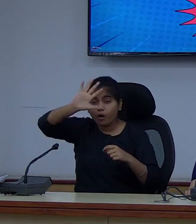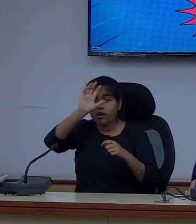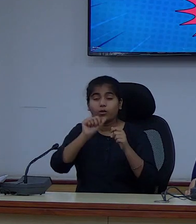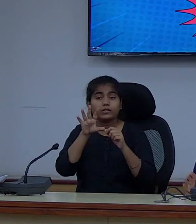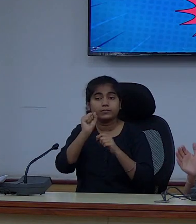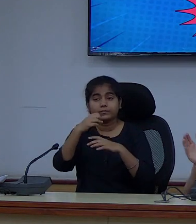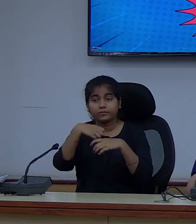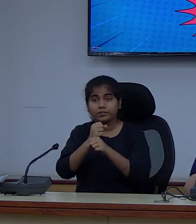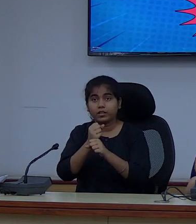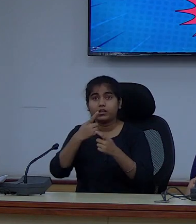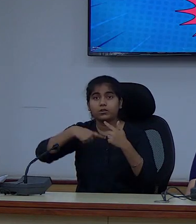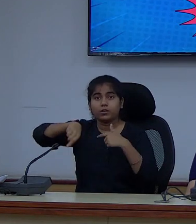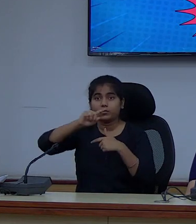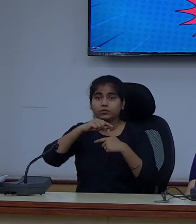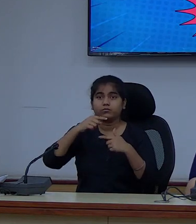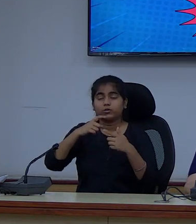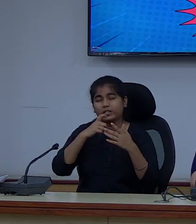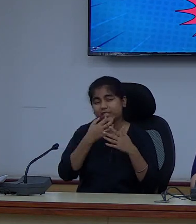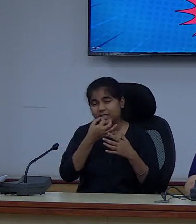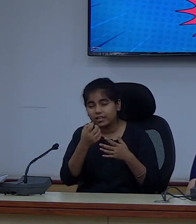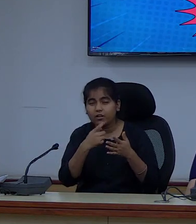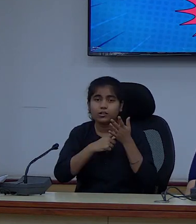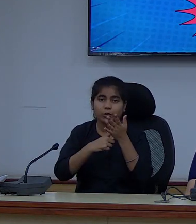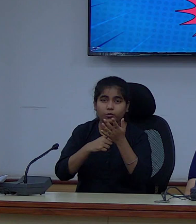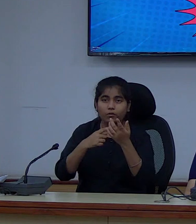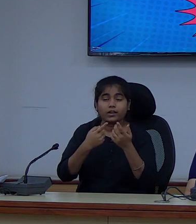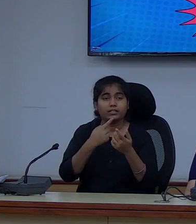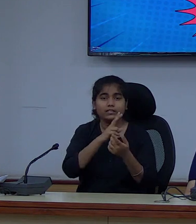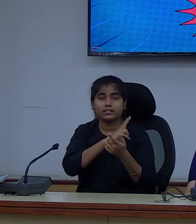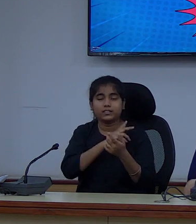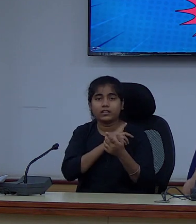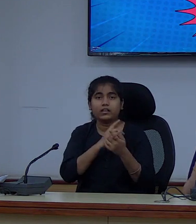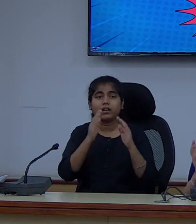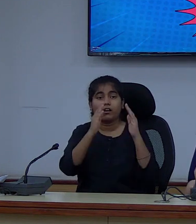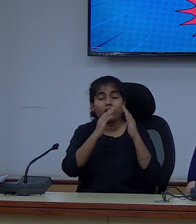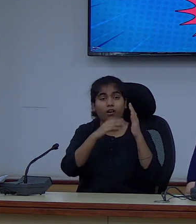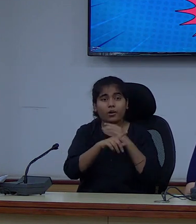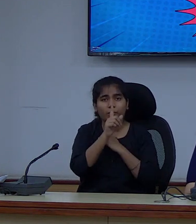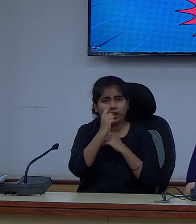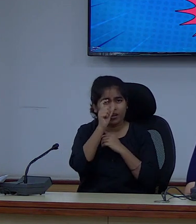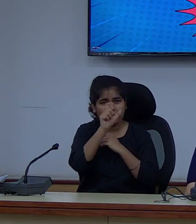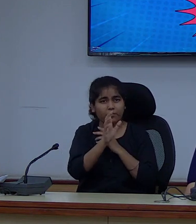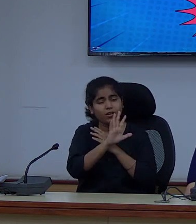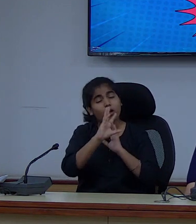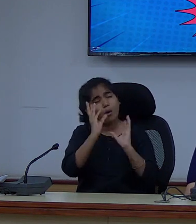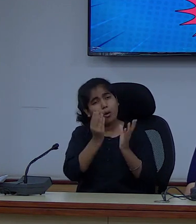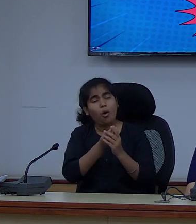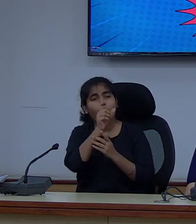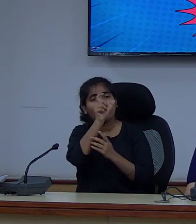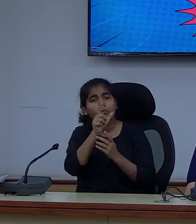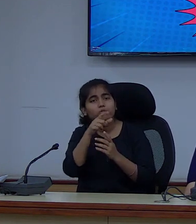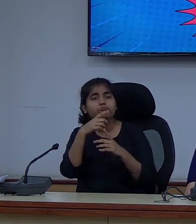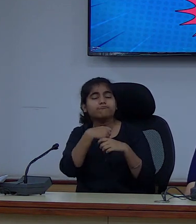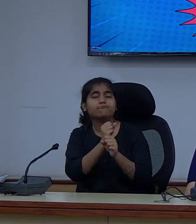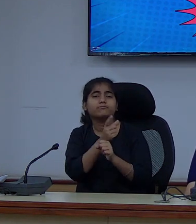कि अगर हमें सुचारू रूप से पूरे भारत को सुगम्य बनाना है, यूनिवर्सली एक्सेसिबल बनाना है, तो हमें कहीं ना कहीं सबको हाथ